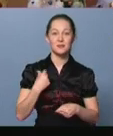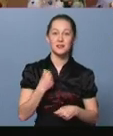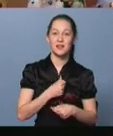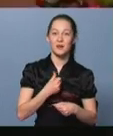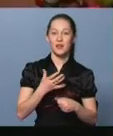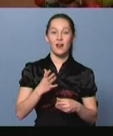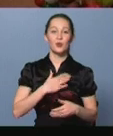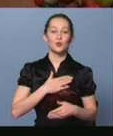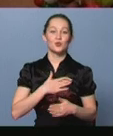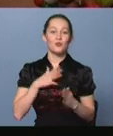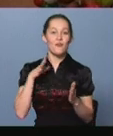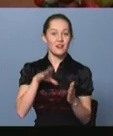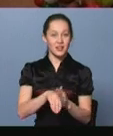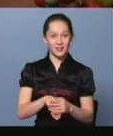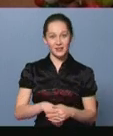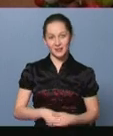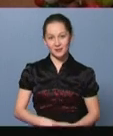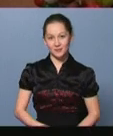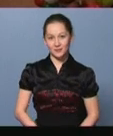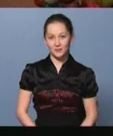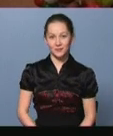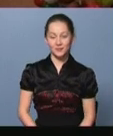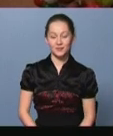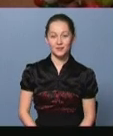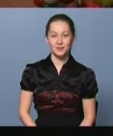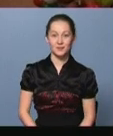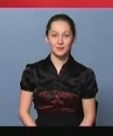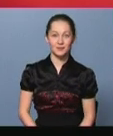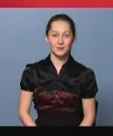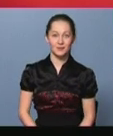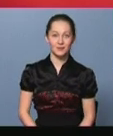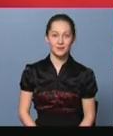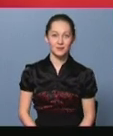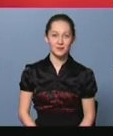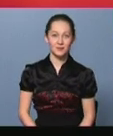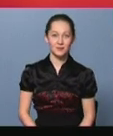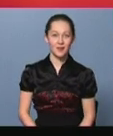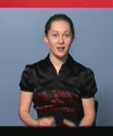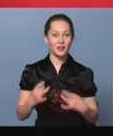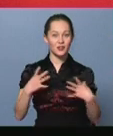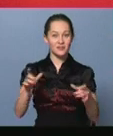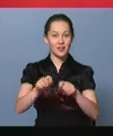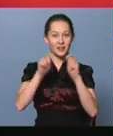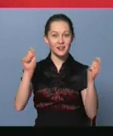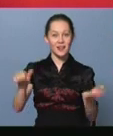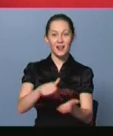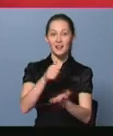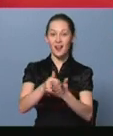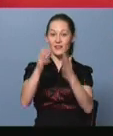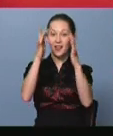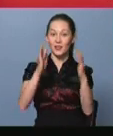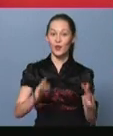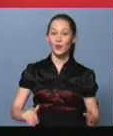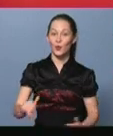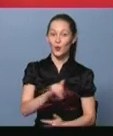нее вкладывали. Светлана Буланова, Илья Дерендяев, телеканал «Моя Удмуртия». Торжественное открытие главной елки Удмуртии Ледового